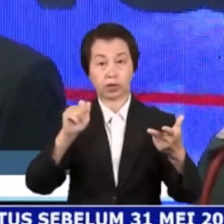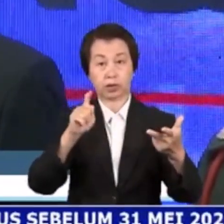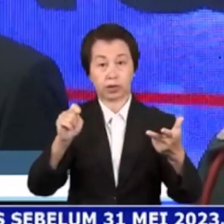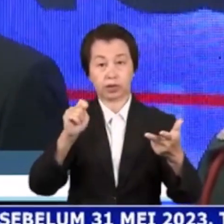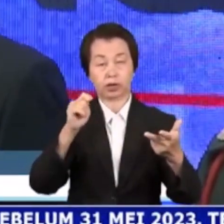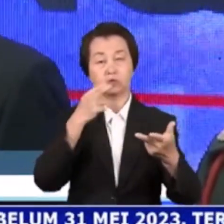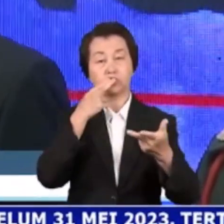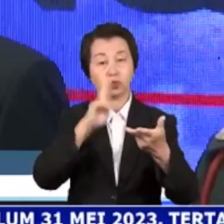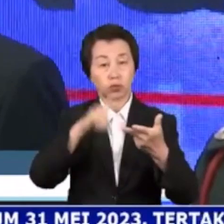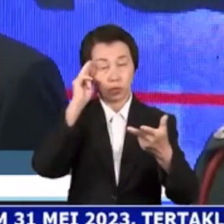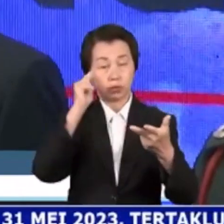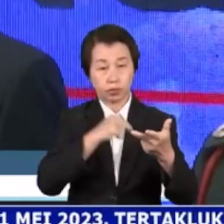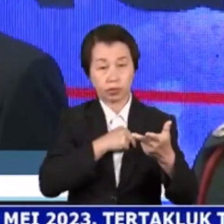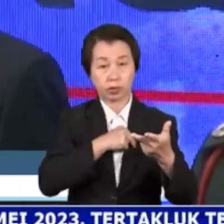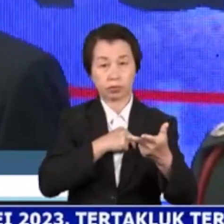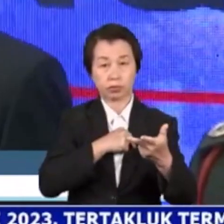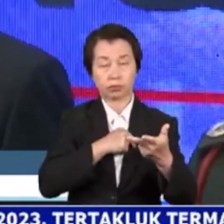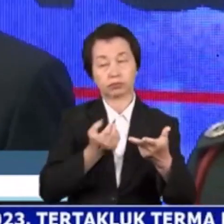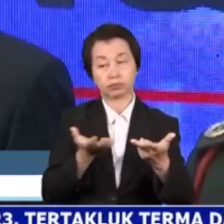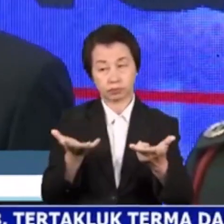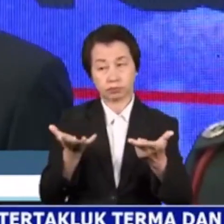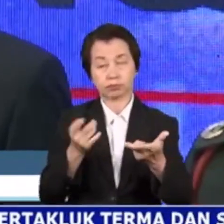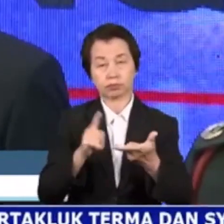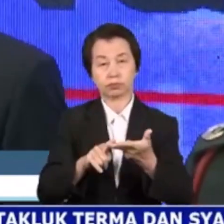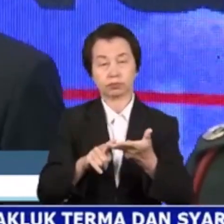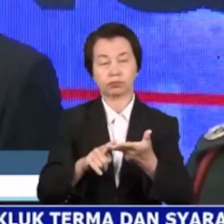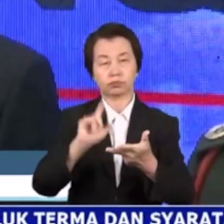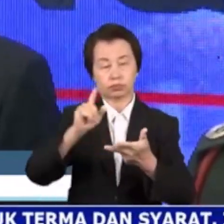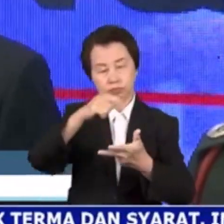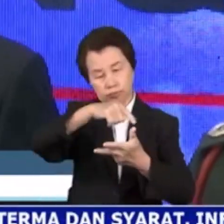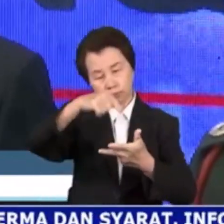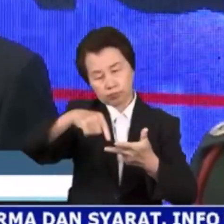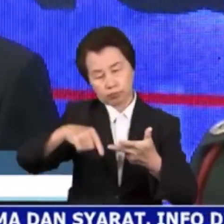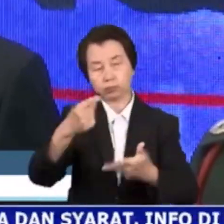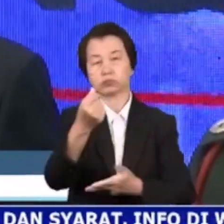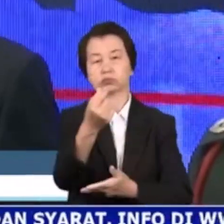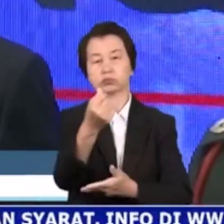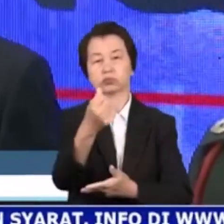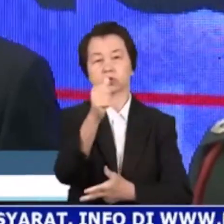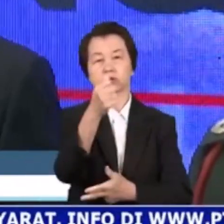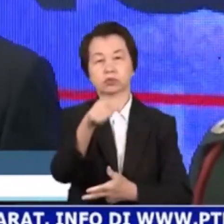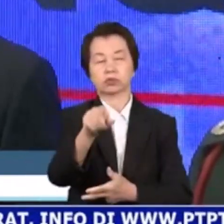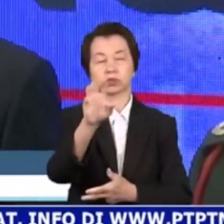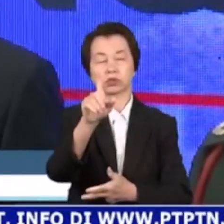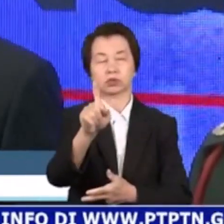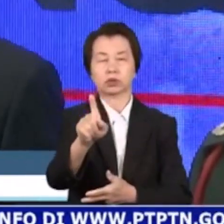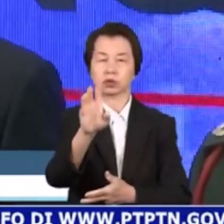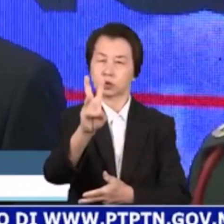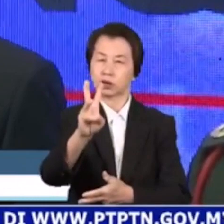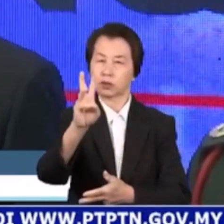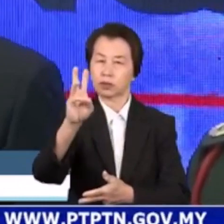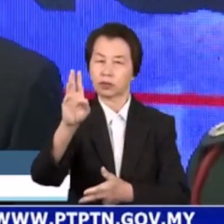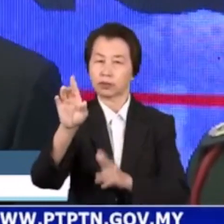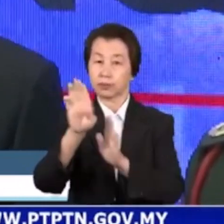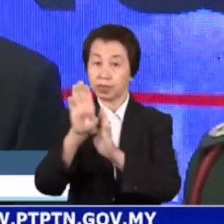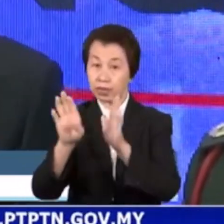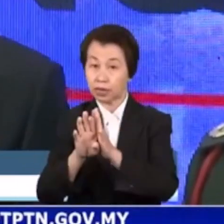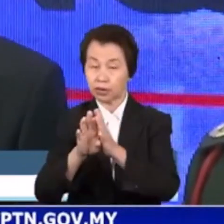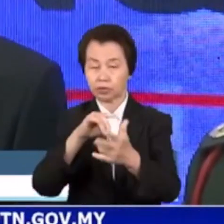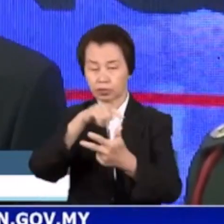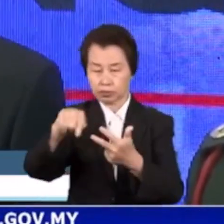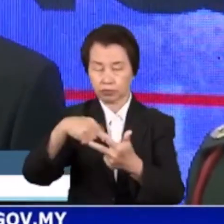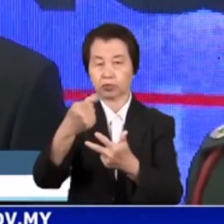Surat niat, letter of intent, yang mana semuanya bernilai RM10.128 bilion. Ada